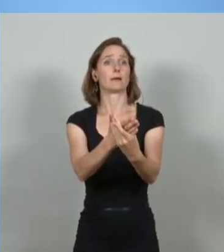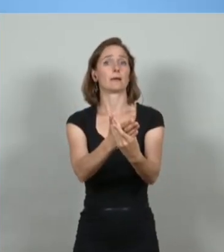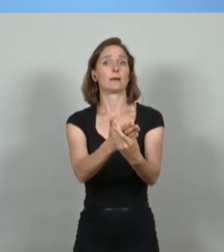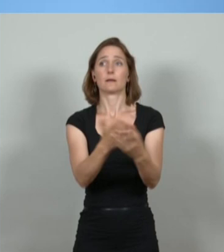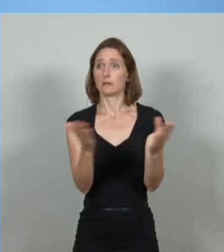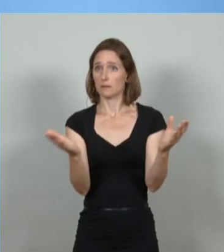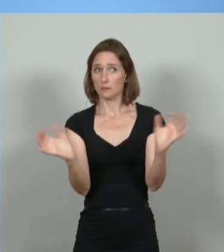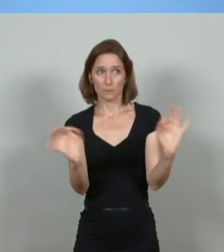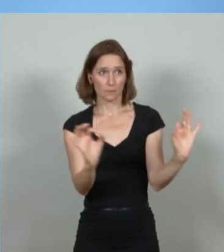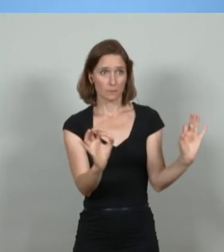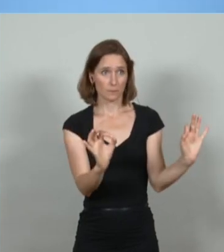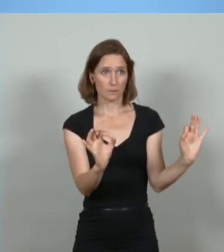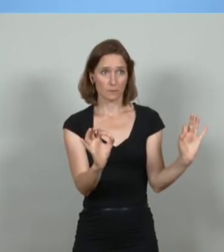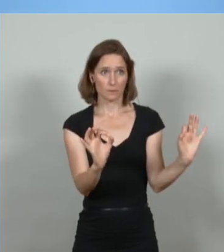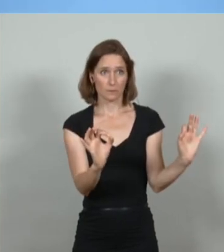non